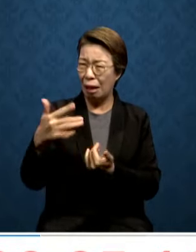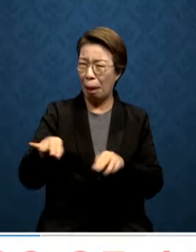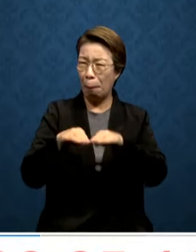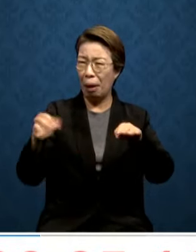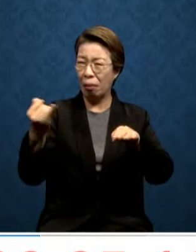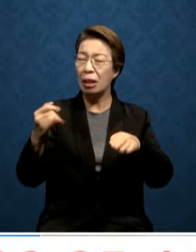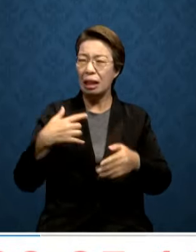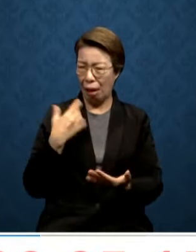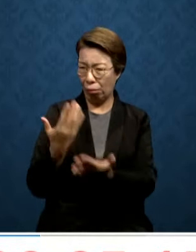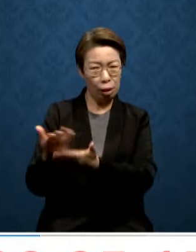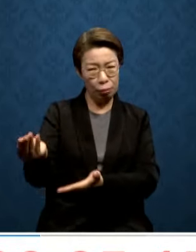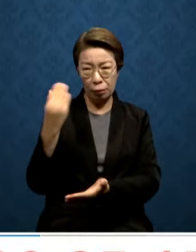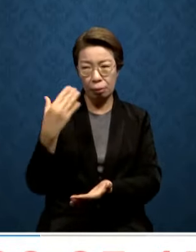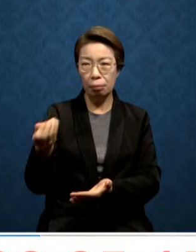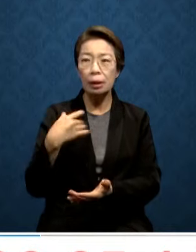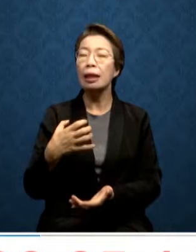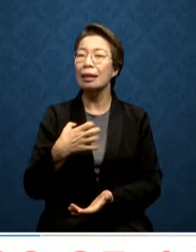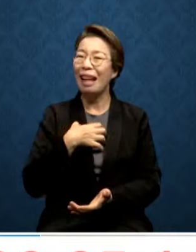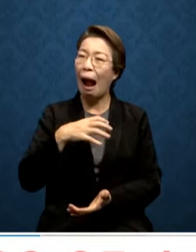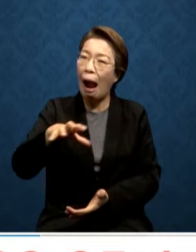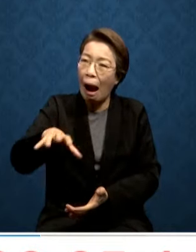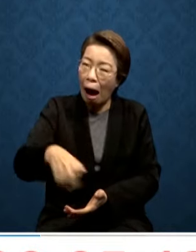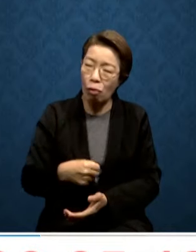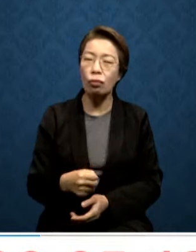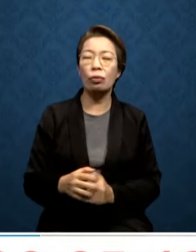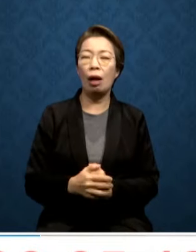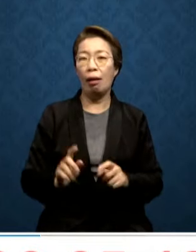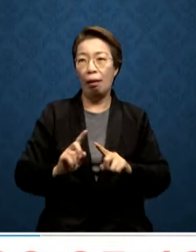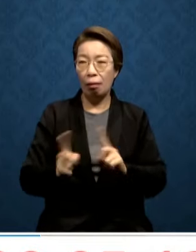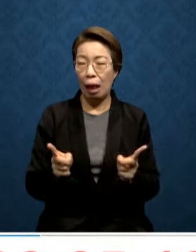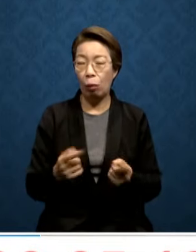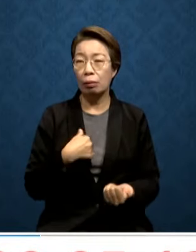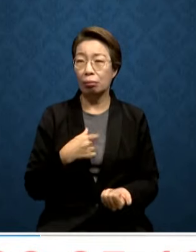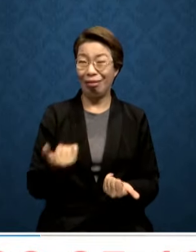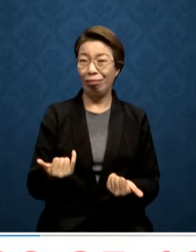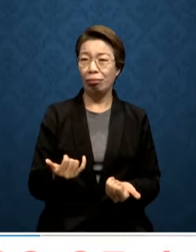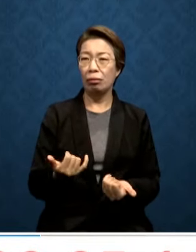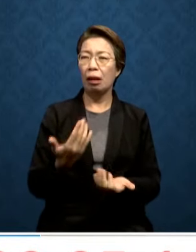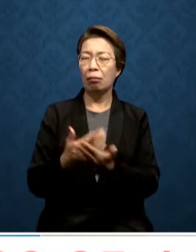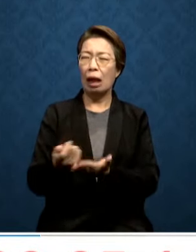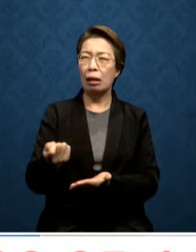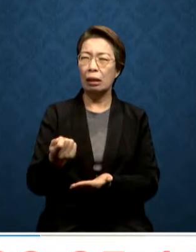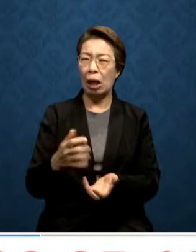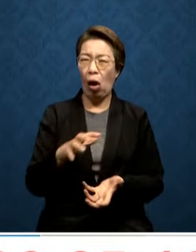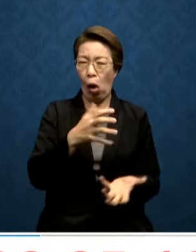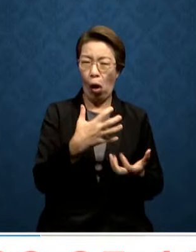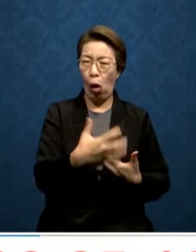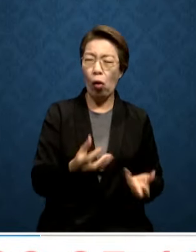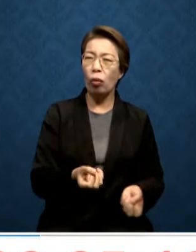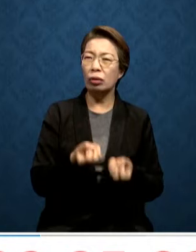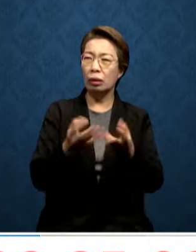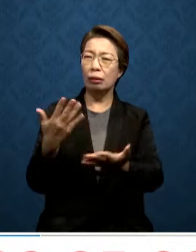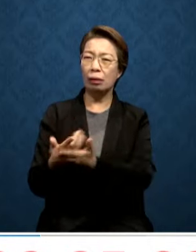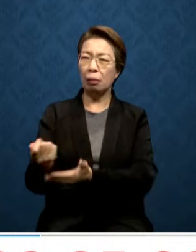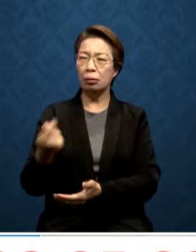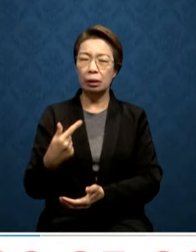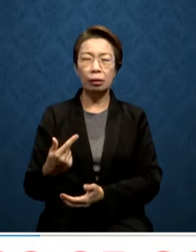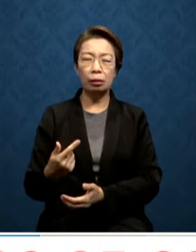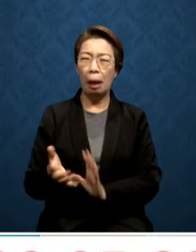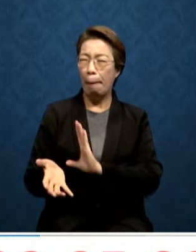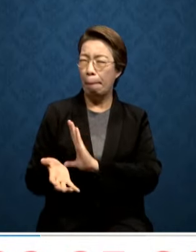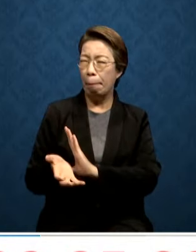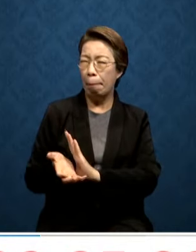านเราพบว่าสินค้าที่ไม่ได้มาตรฐานเหล่านี้เนี่ยเมื่อผู้บริโภคเนี่ยขอคืนสินค้าแล้วก็ขอรับเงินคืนเนี่ยเกิด